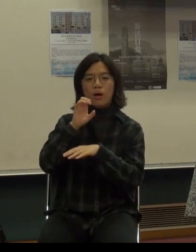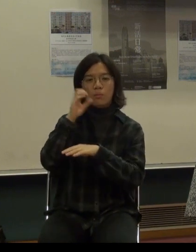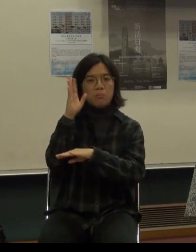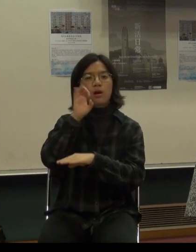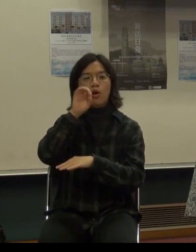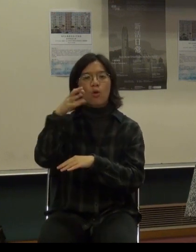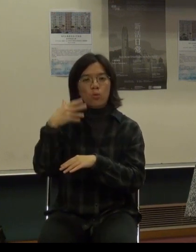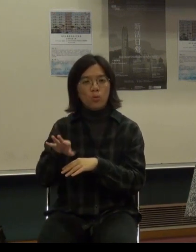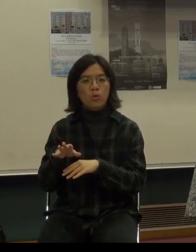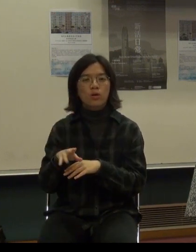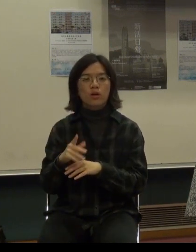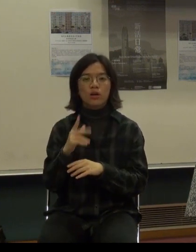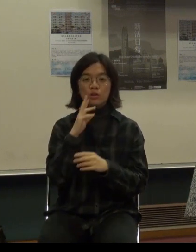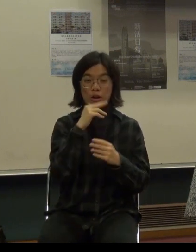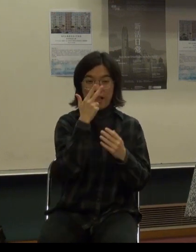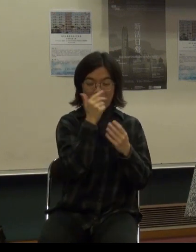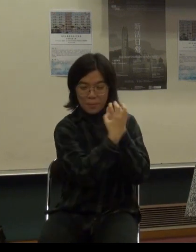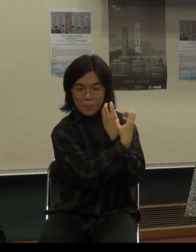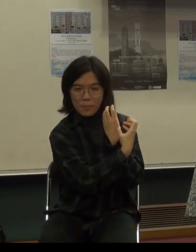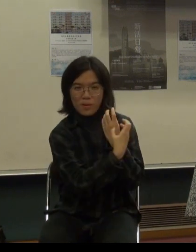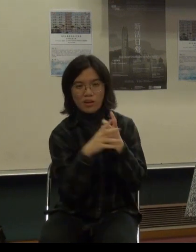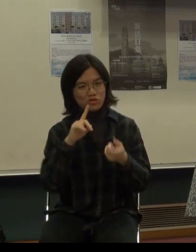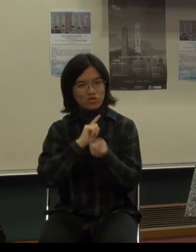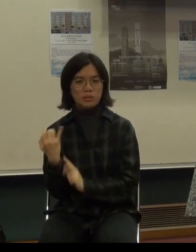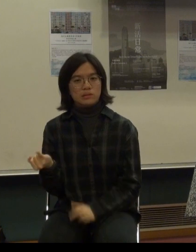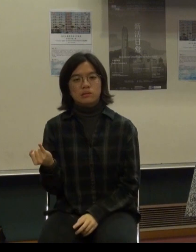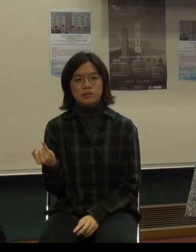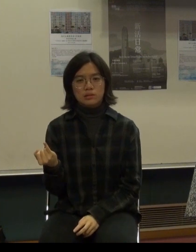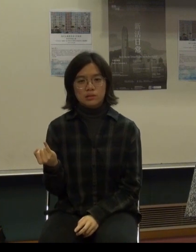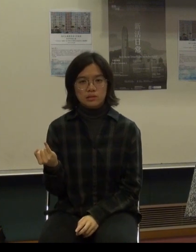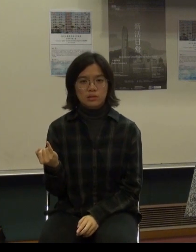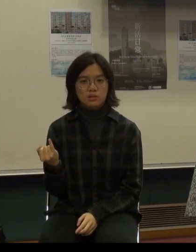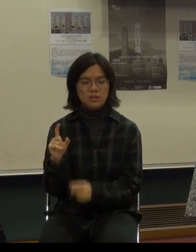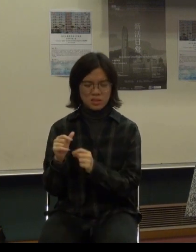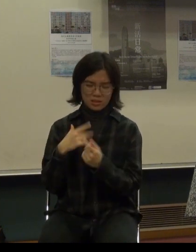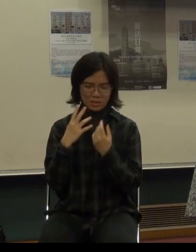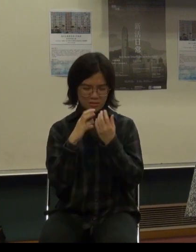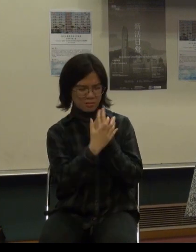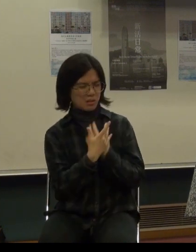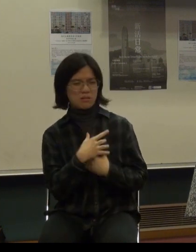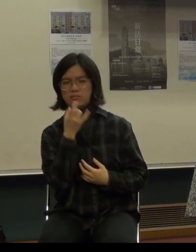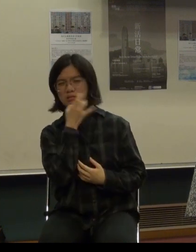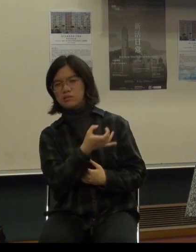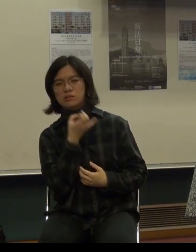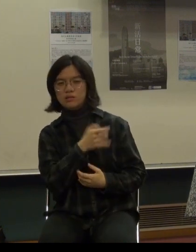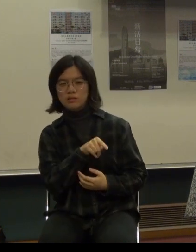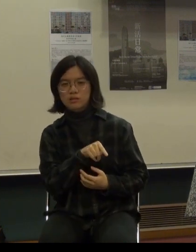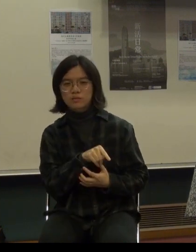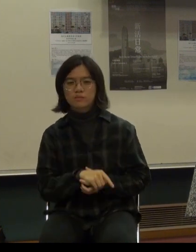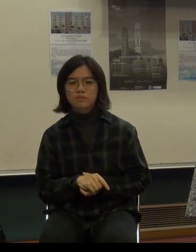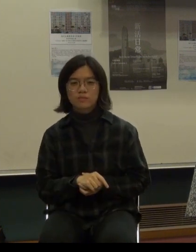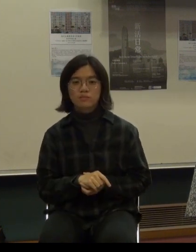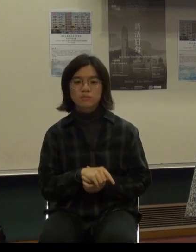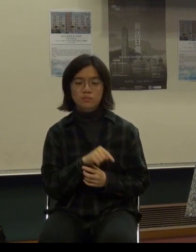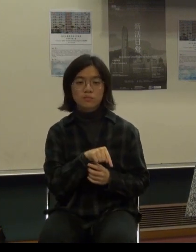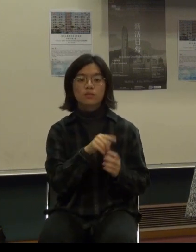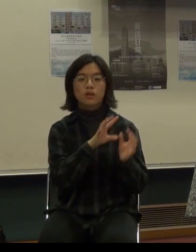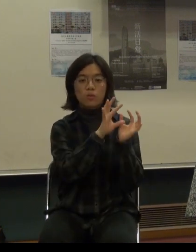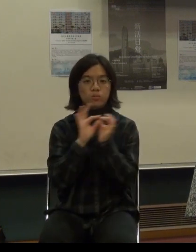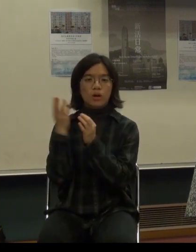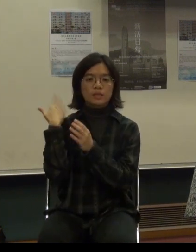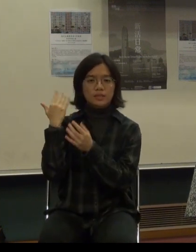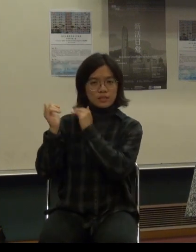說 ornament and crime， 就是裝飾就是罪惡來的，即是他們是厭惡了這個裝飾物的。而這個厭惡呢，是跟他們以前見到的